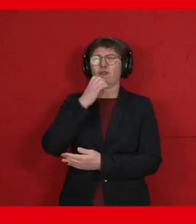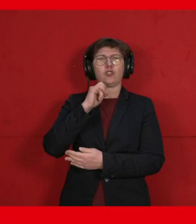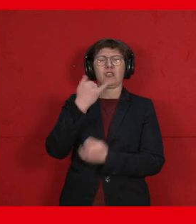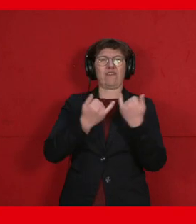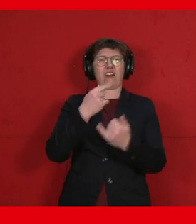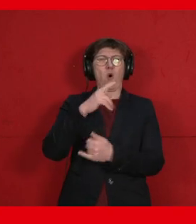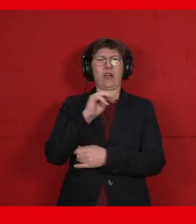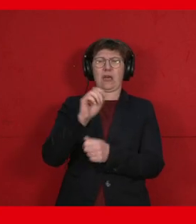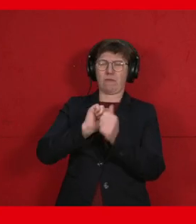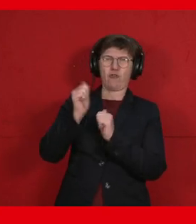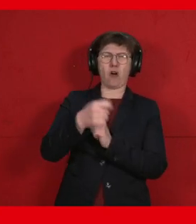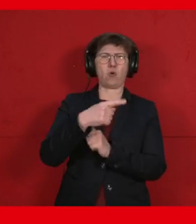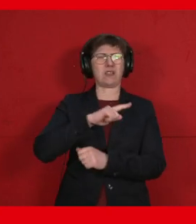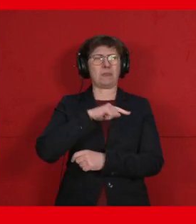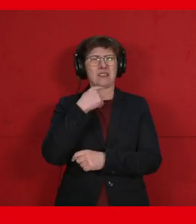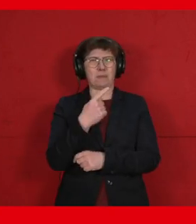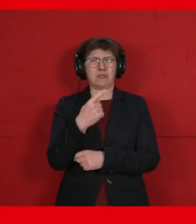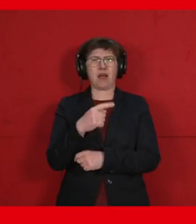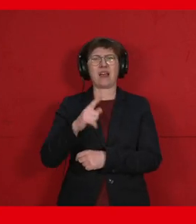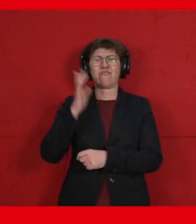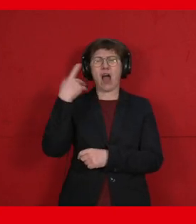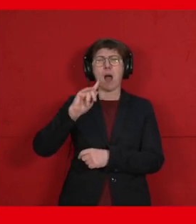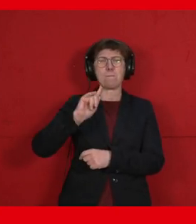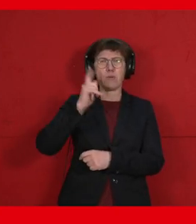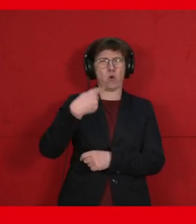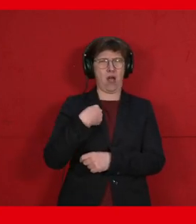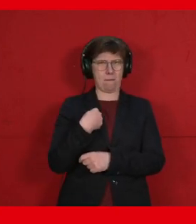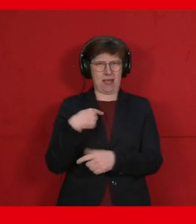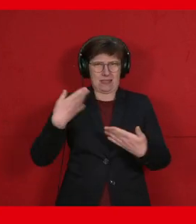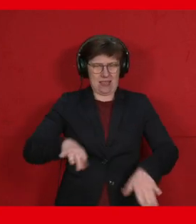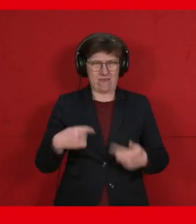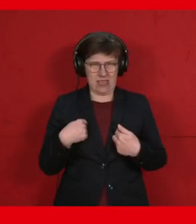nicht vorgreifen. Ich sage aber, als jemand, der mal Bürgermeister war, also